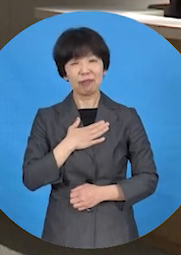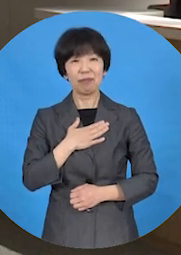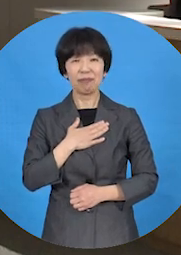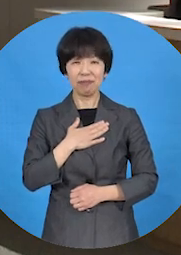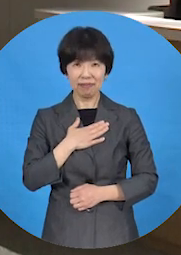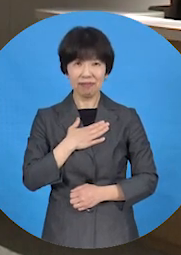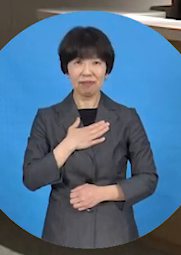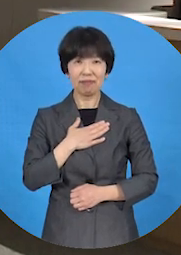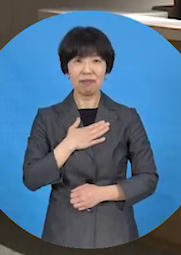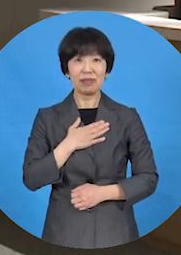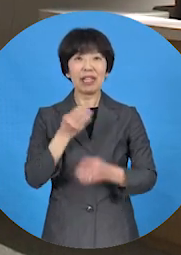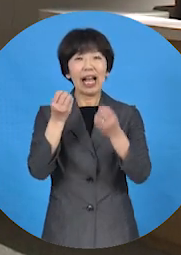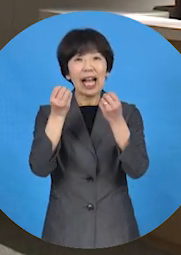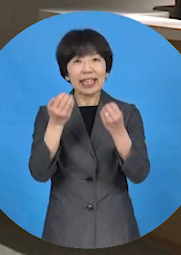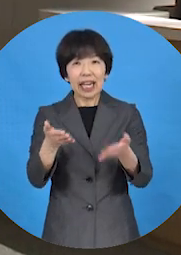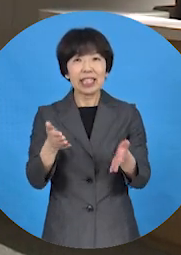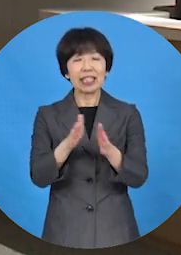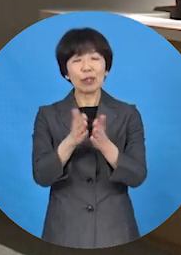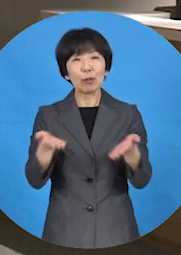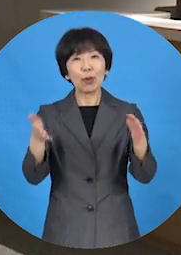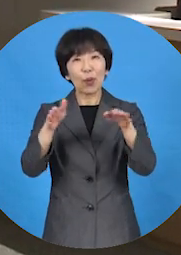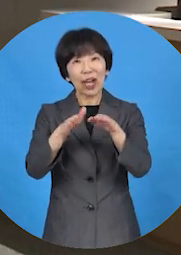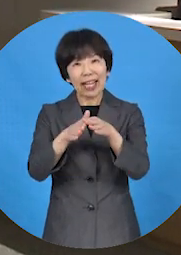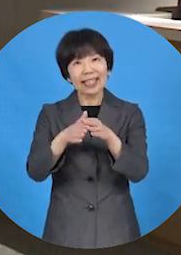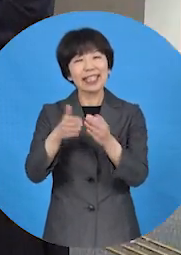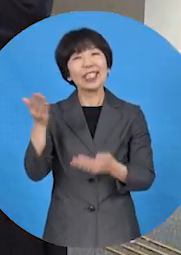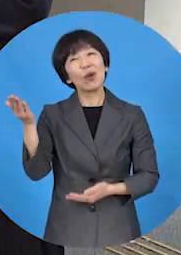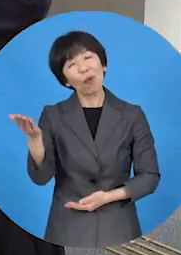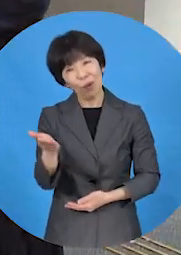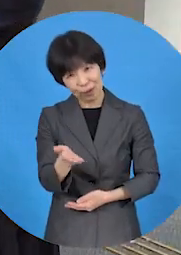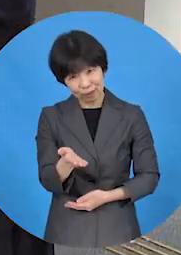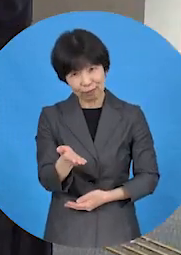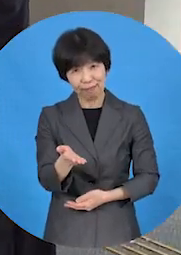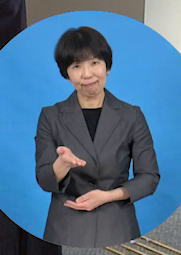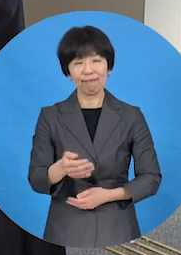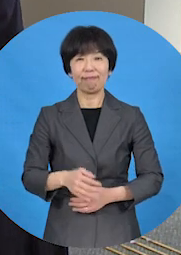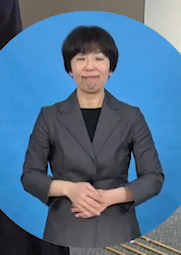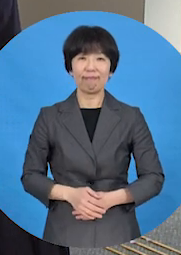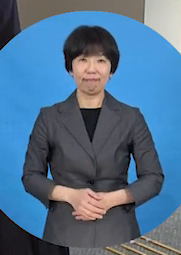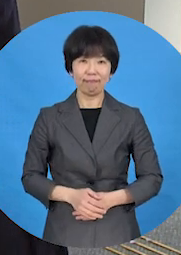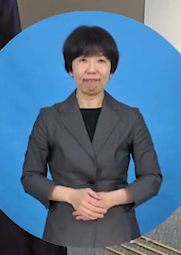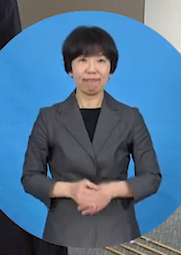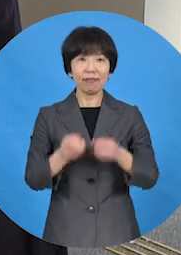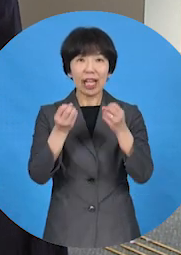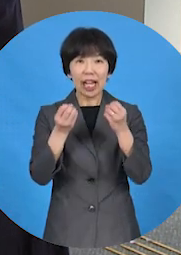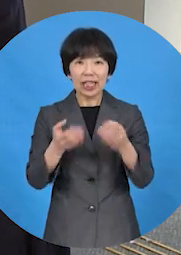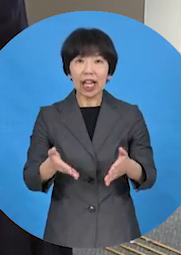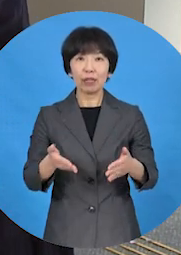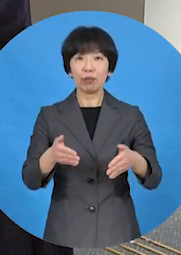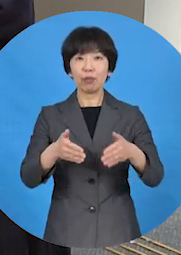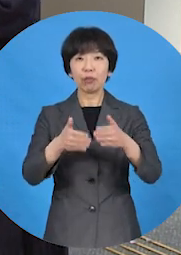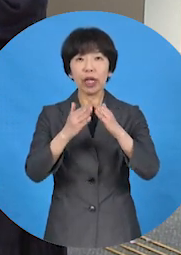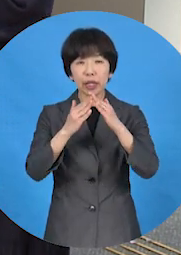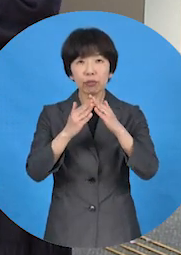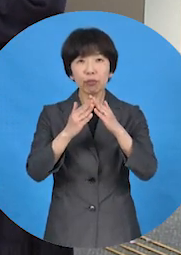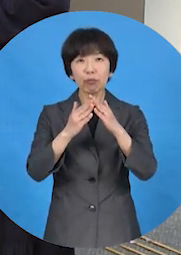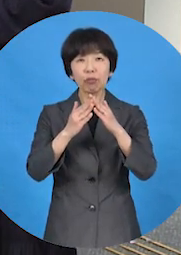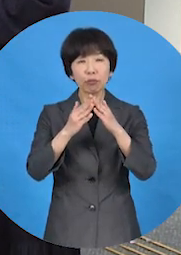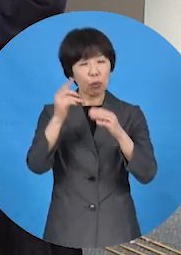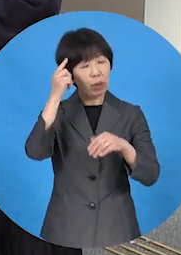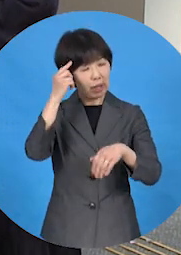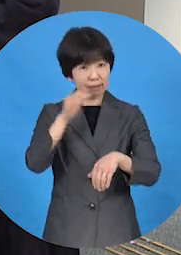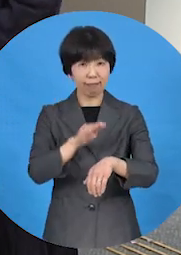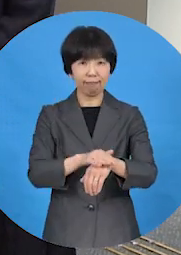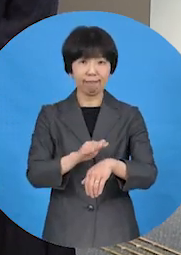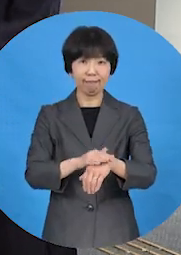しい板橋区の立中央図書館でございます。ようこそお越しくださいました。 リニューアルにあたってどのようなコンセプトにしたんですか？ はい、